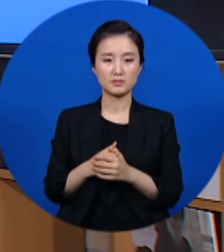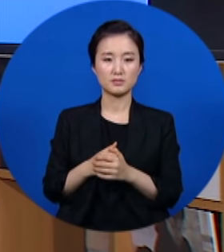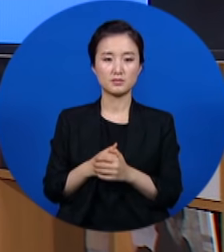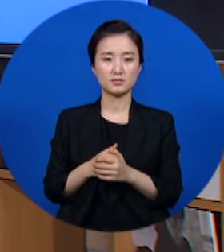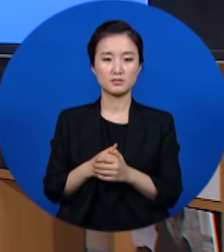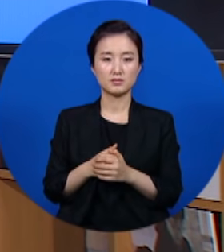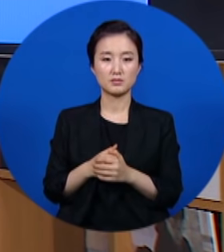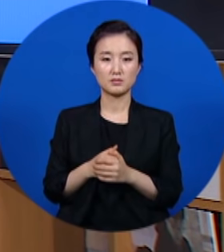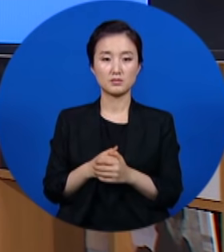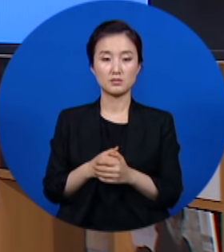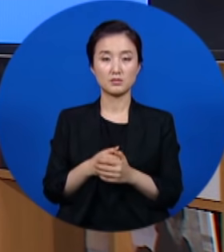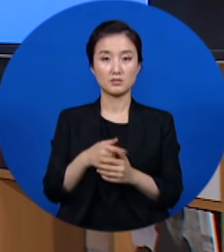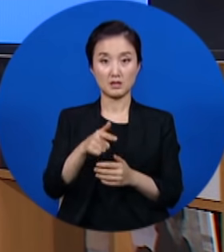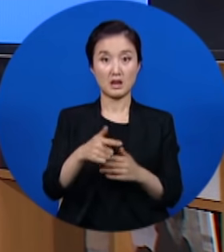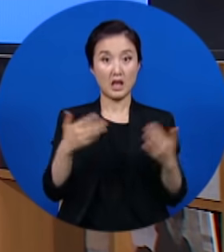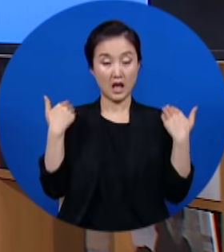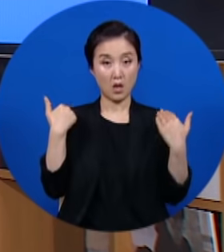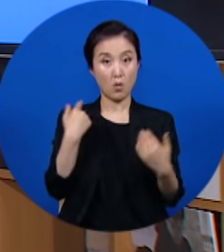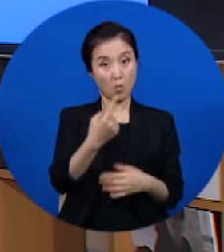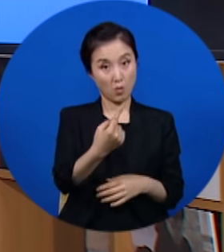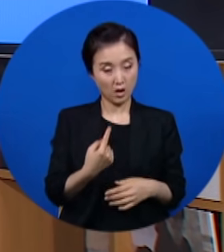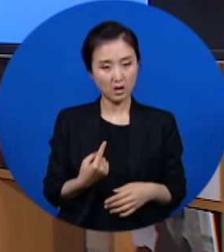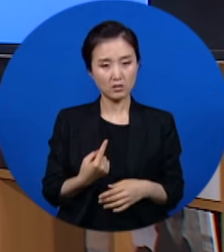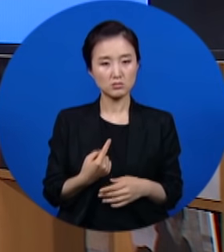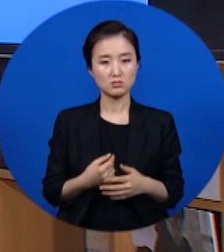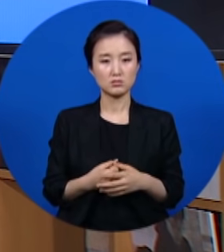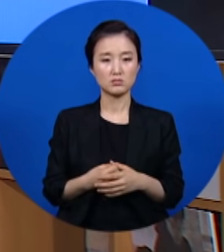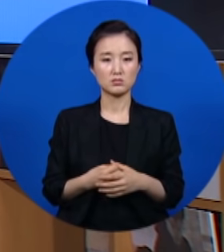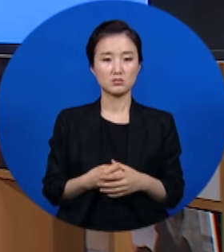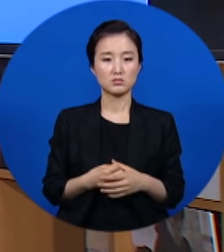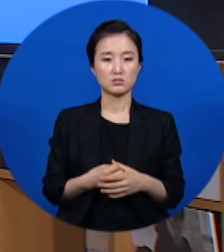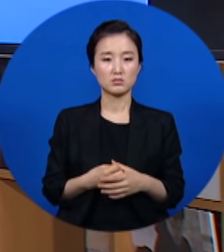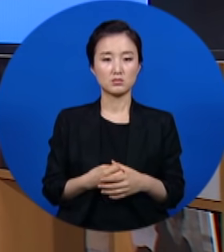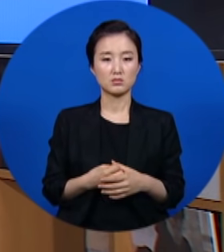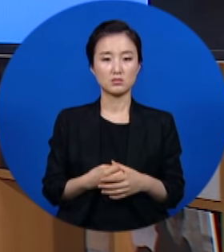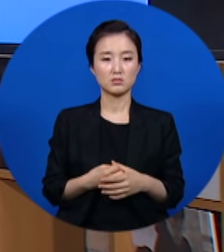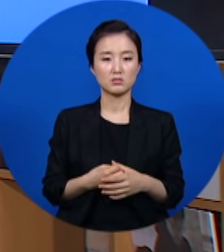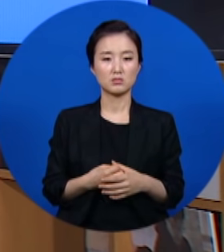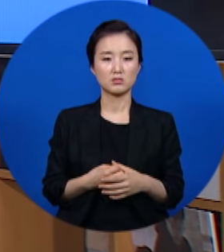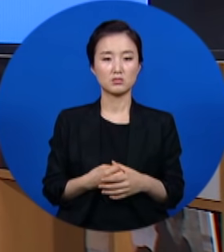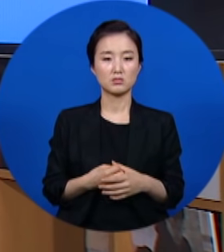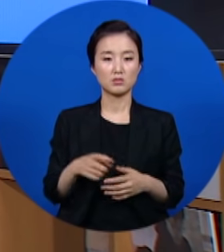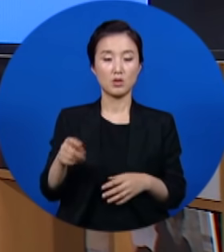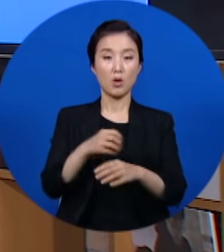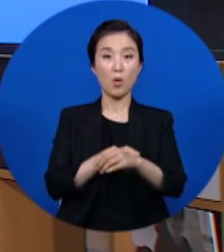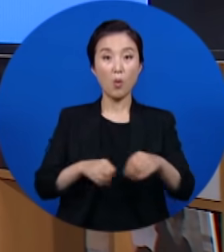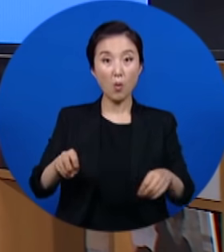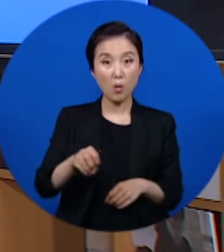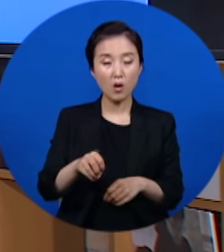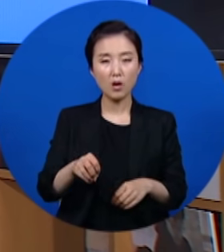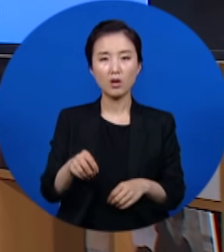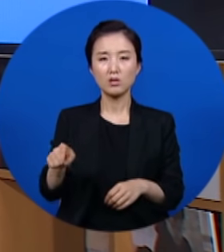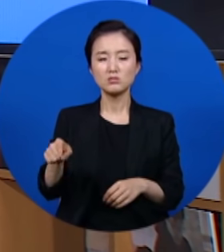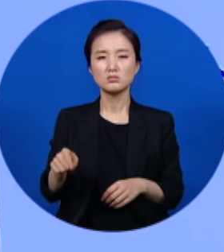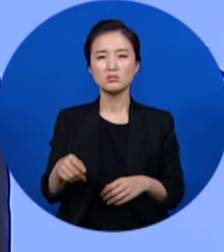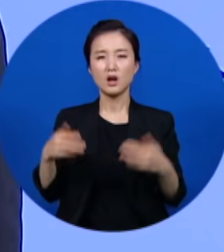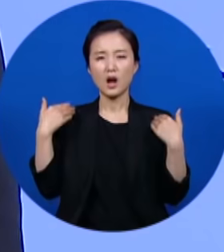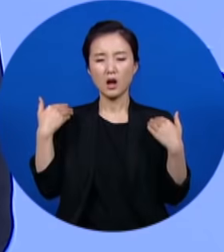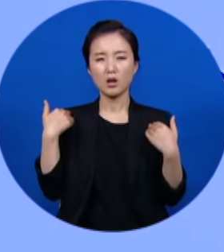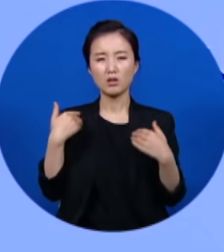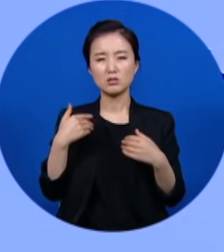너 우리 학교로 전학 원래 전화가 왔어요 다들 학력을 상승시켜 하는데 얘는 만주로 강등 지겠습니다